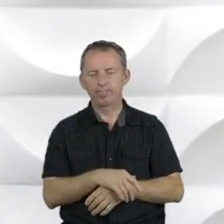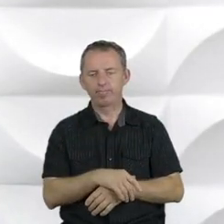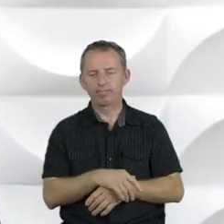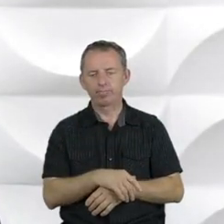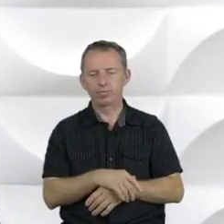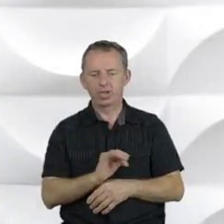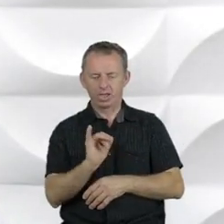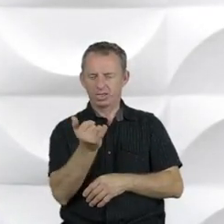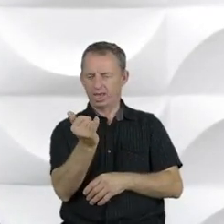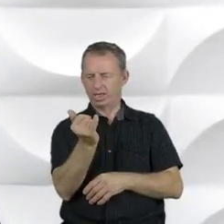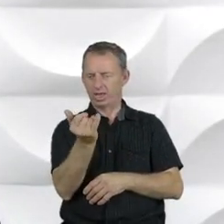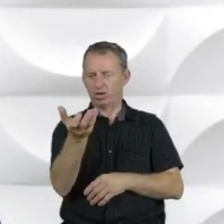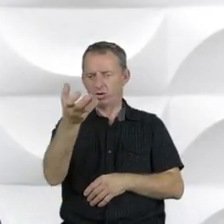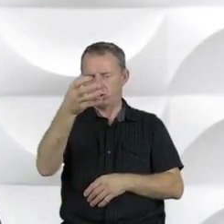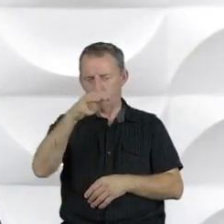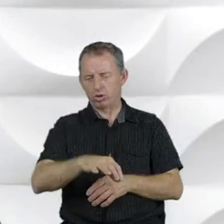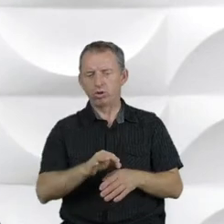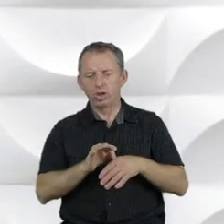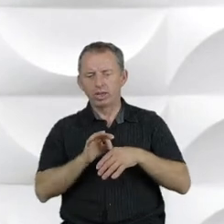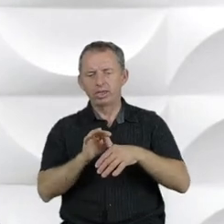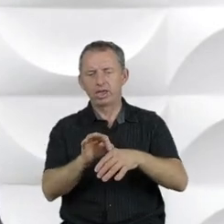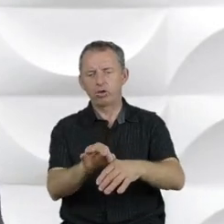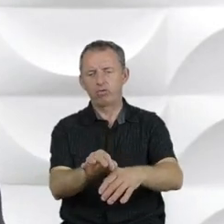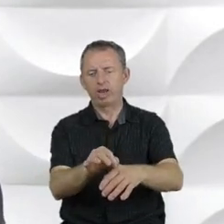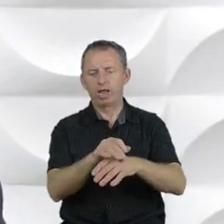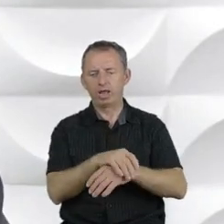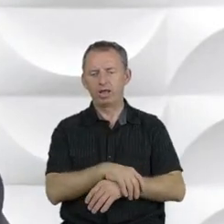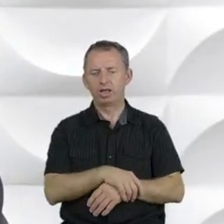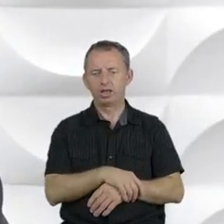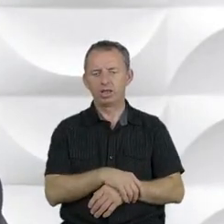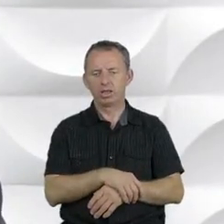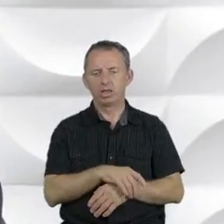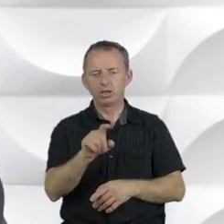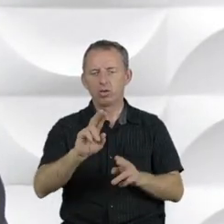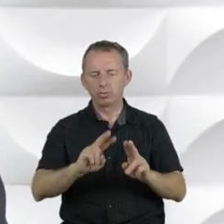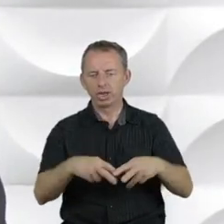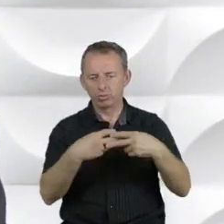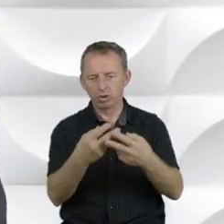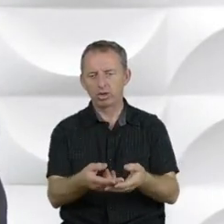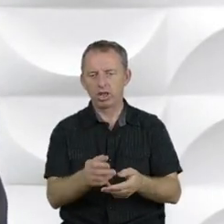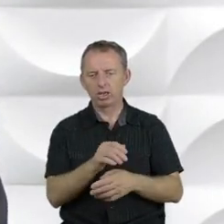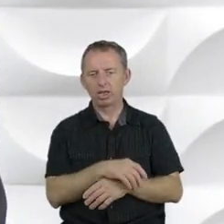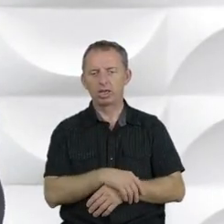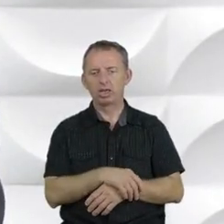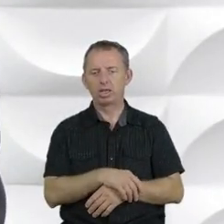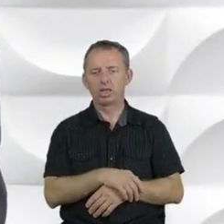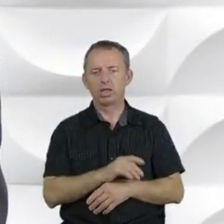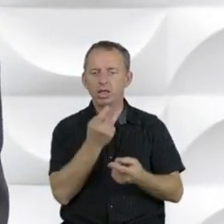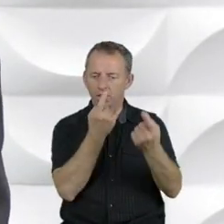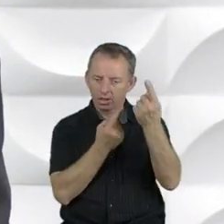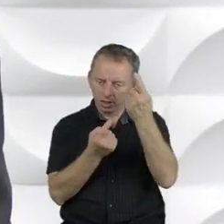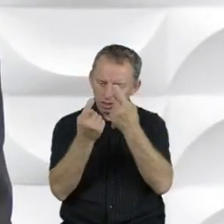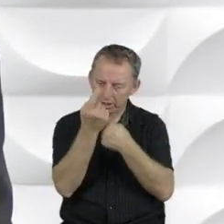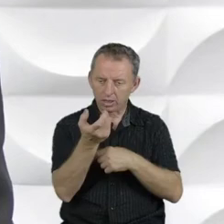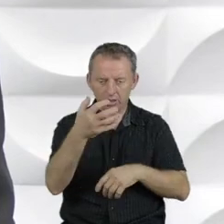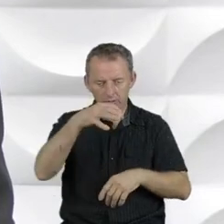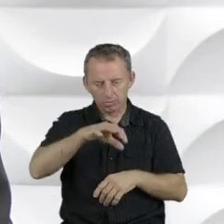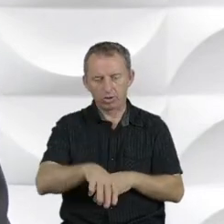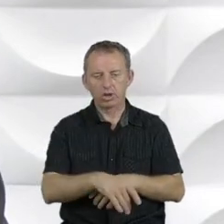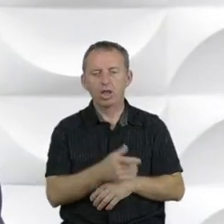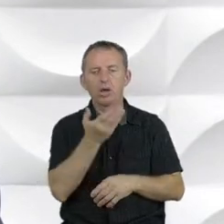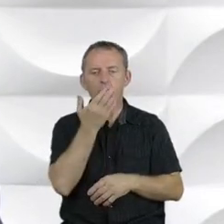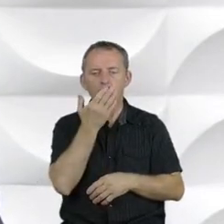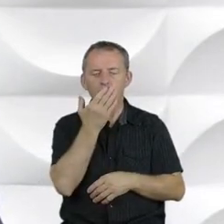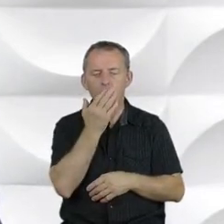Do jakiego zboru kierowane jest to przesłanie i w intencji jakiego zboru zmawiana jest